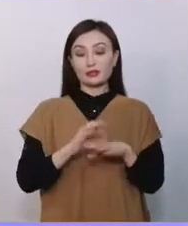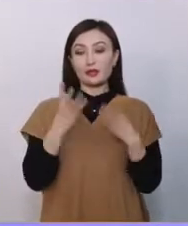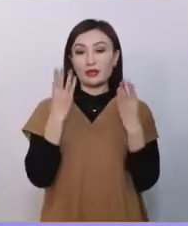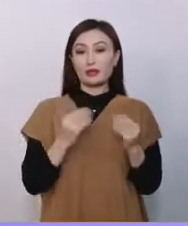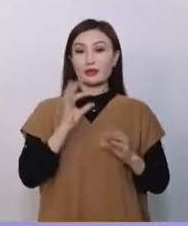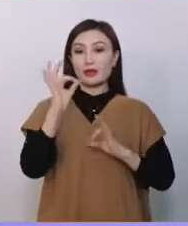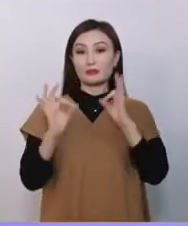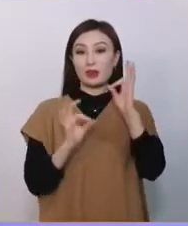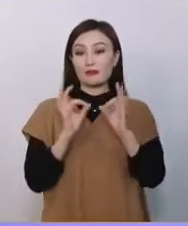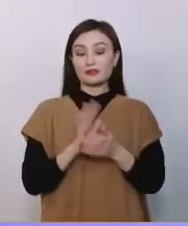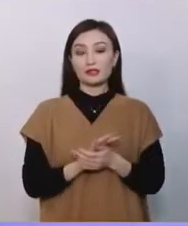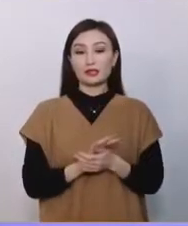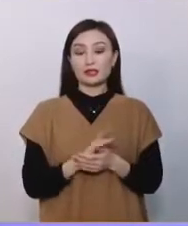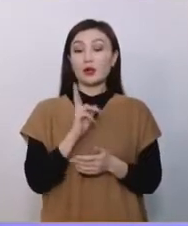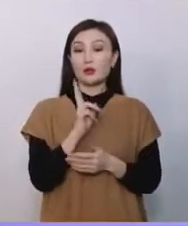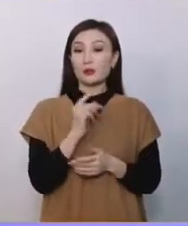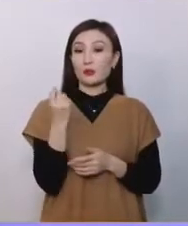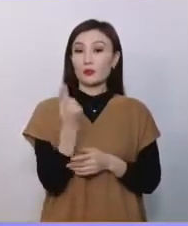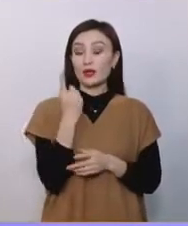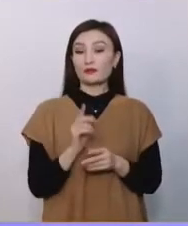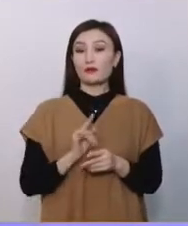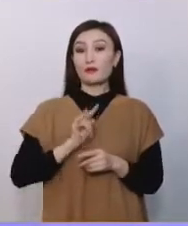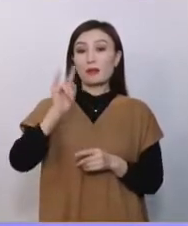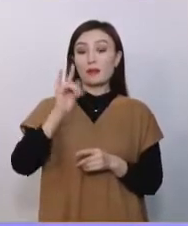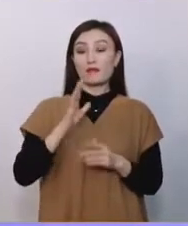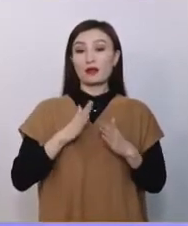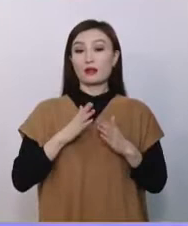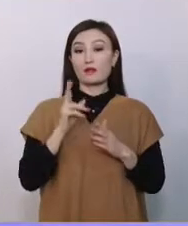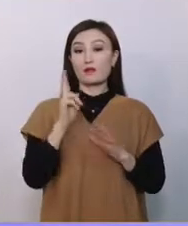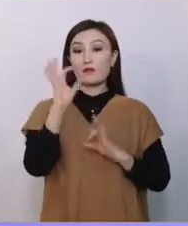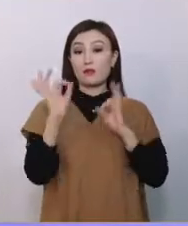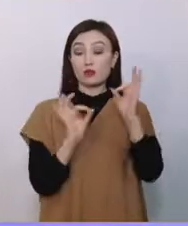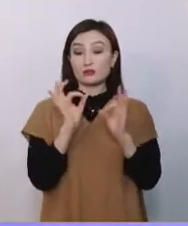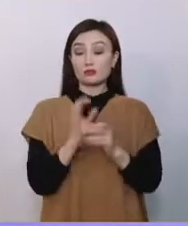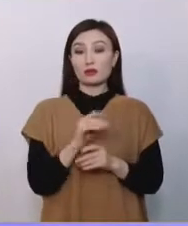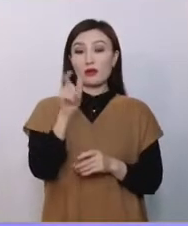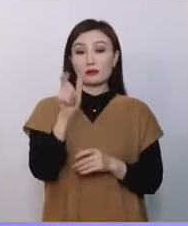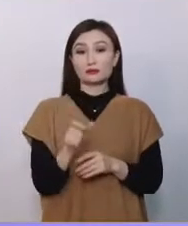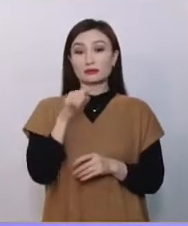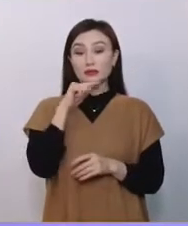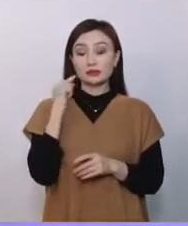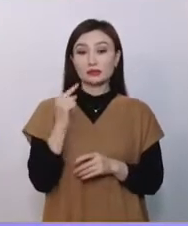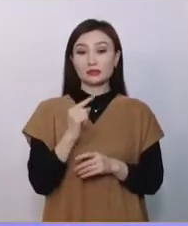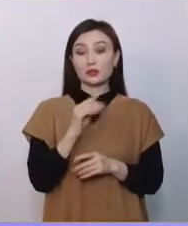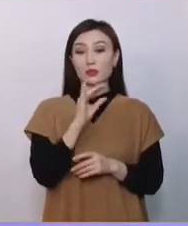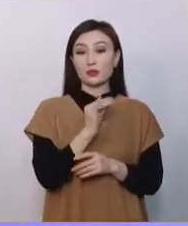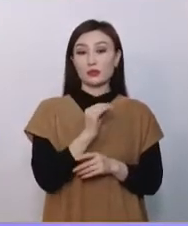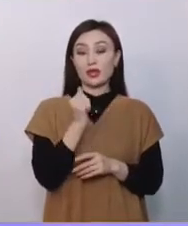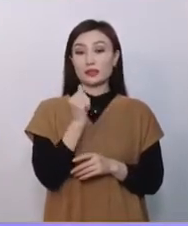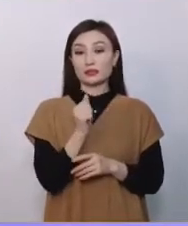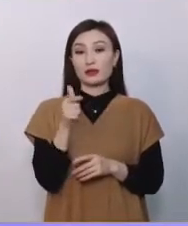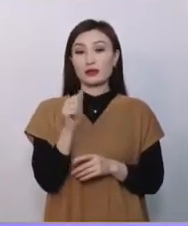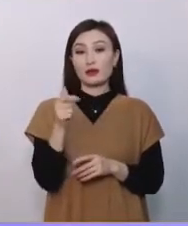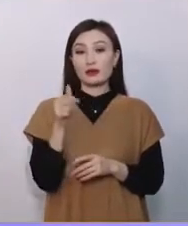космонавтики кто первым побывал в космосе гражданин россии юрий алексеевич